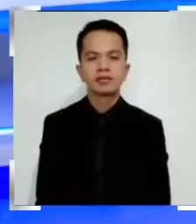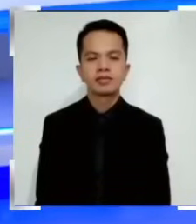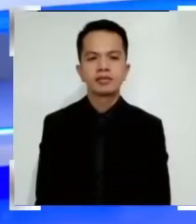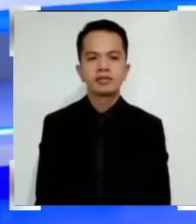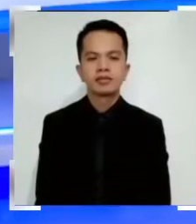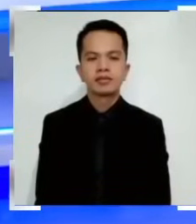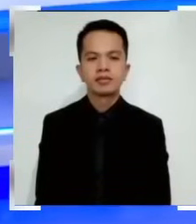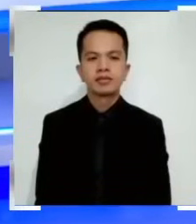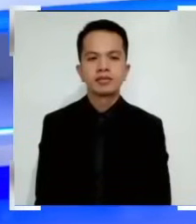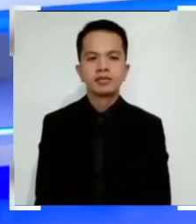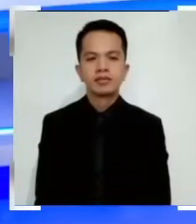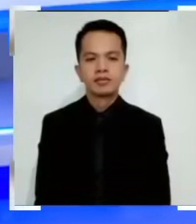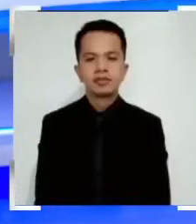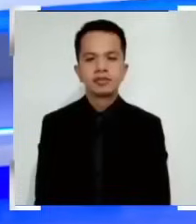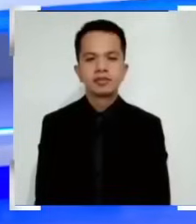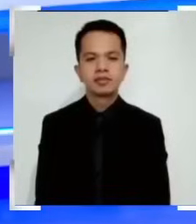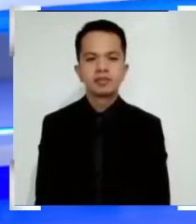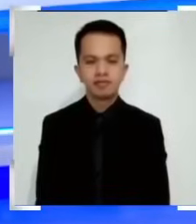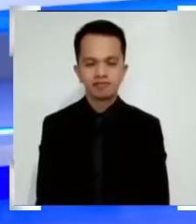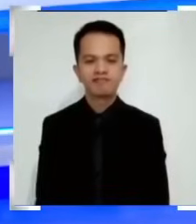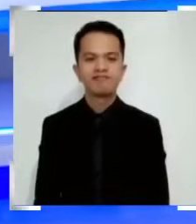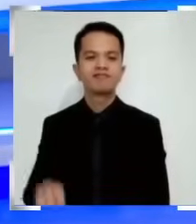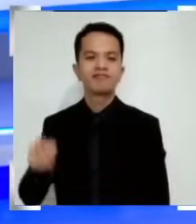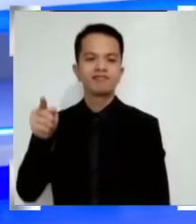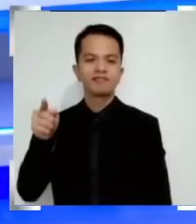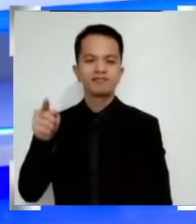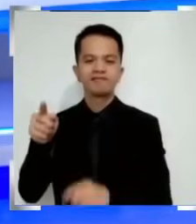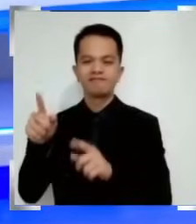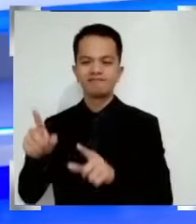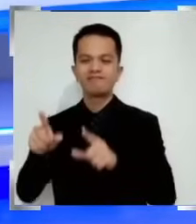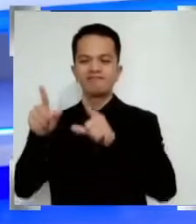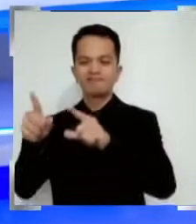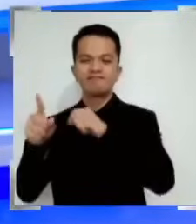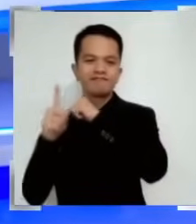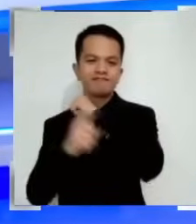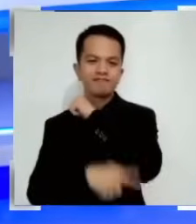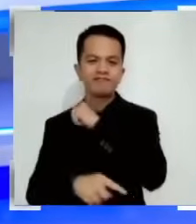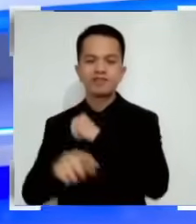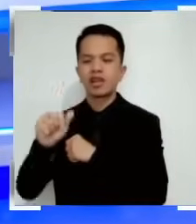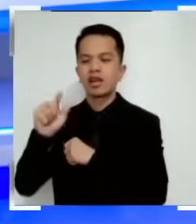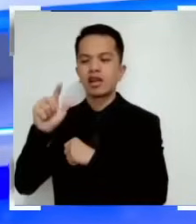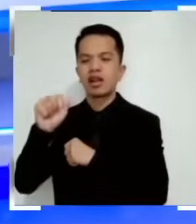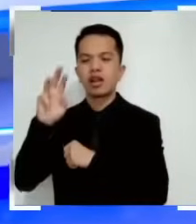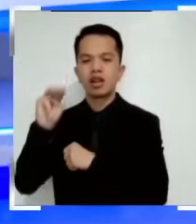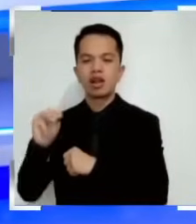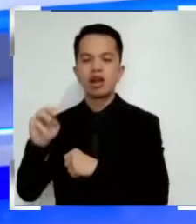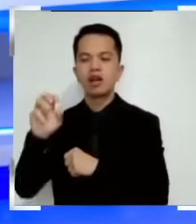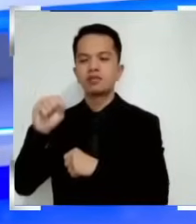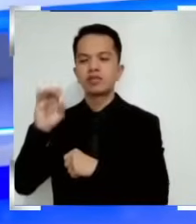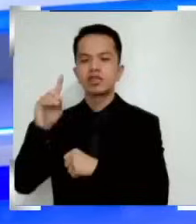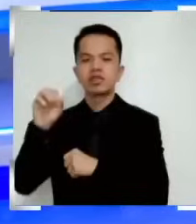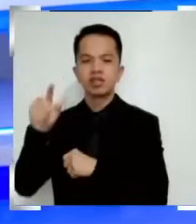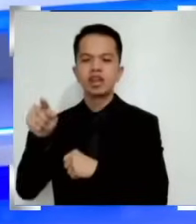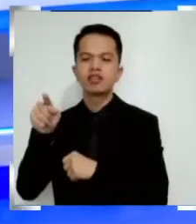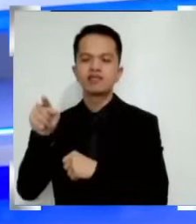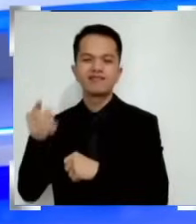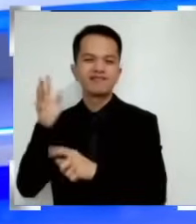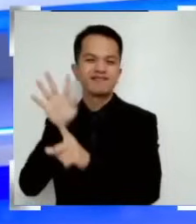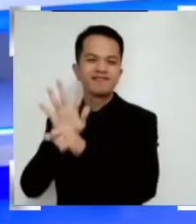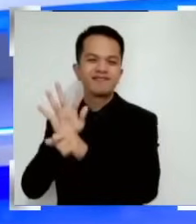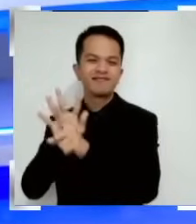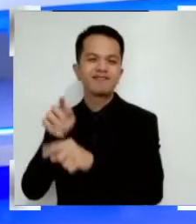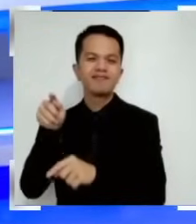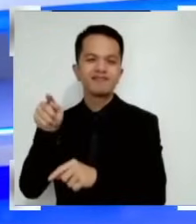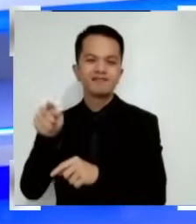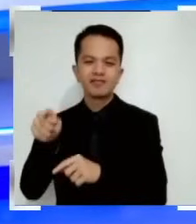Naharap sa reklamong alarm and scandal at suspendido na rin ang lisensya ng dating pulis na nag-viral dahil sa away kalsada. Ang hepe ng